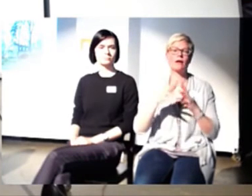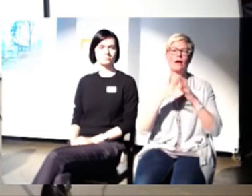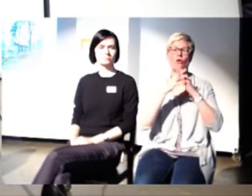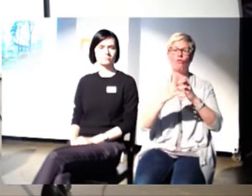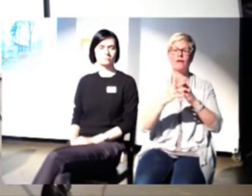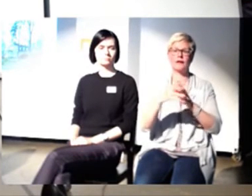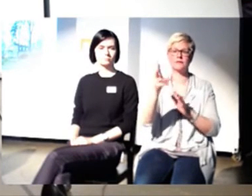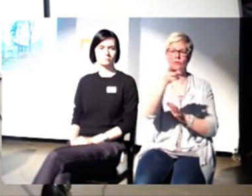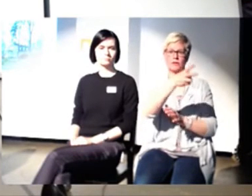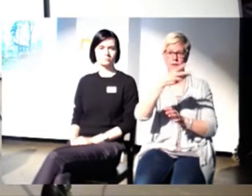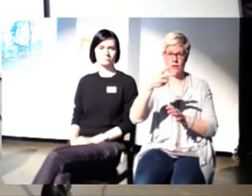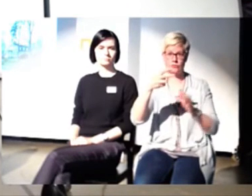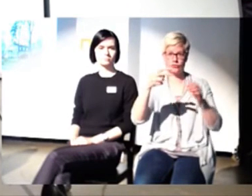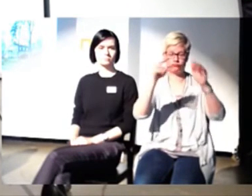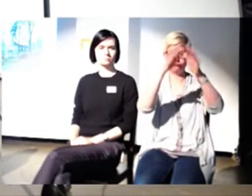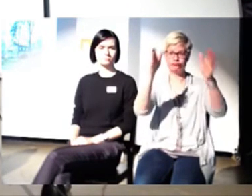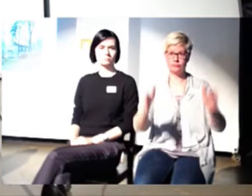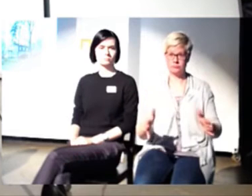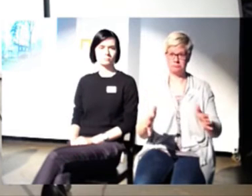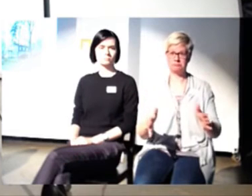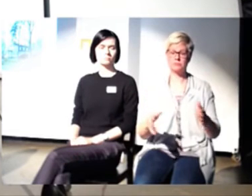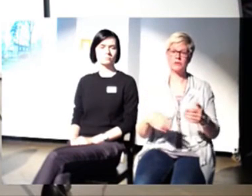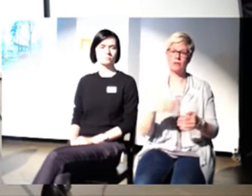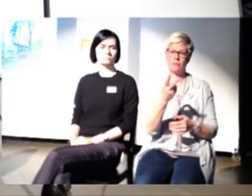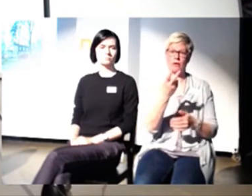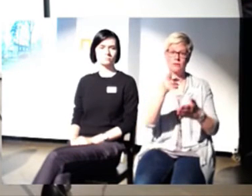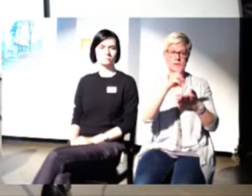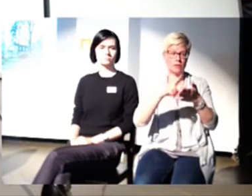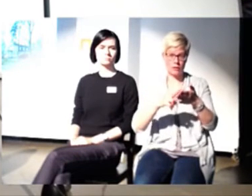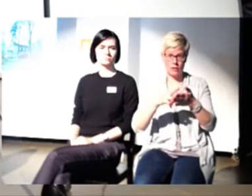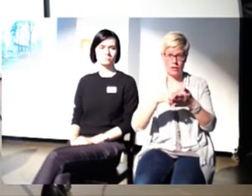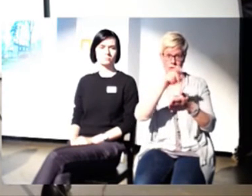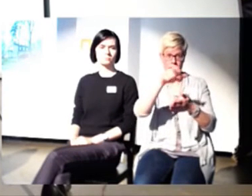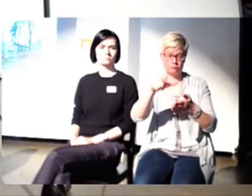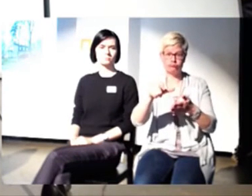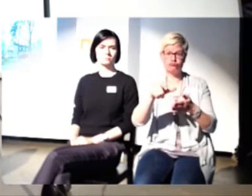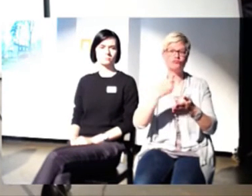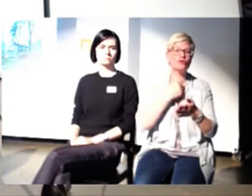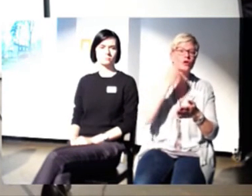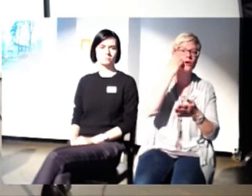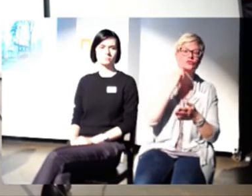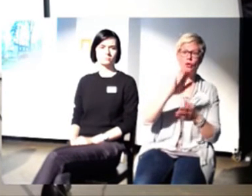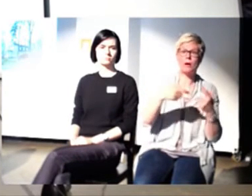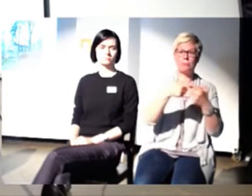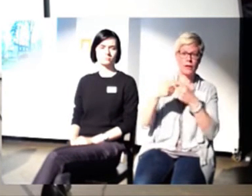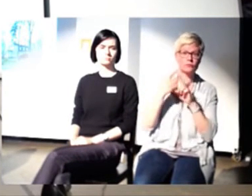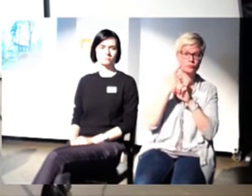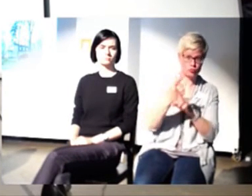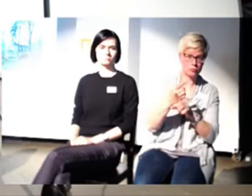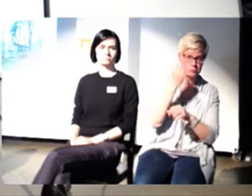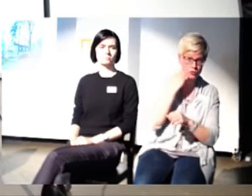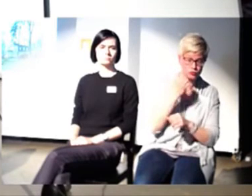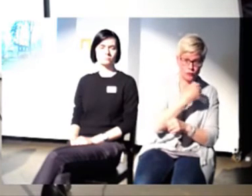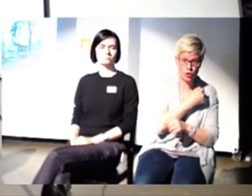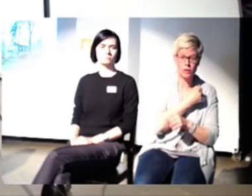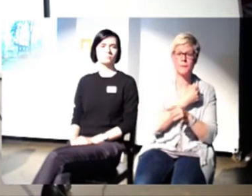mahtuu kaksi taiteilijaa perheineen ja he voivat siinä sitten asua sen 3 vuoden ajan, mitä heillä on residenssiprojektia.